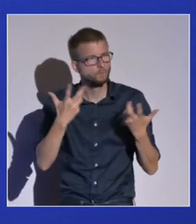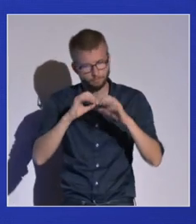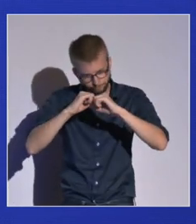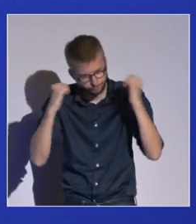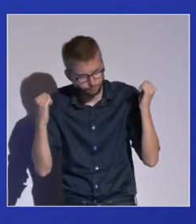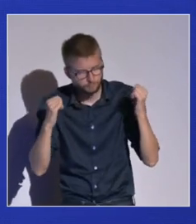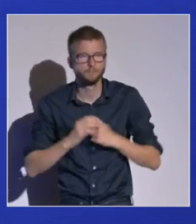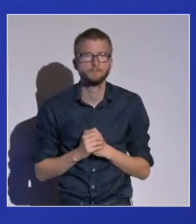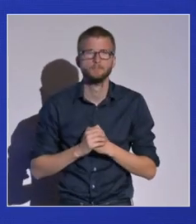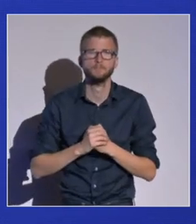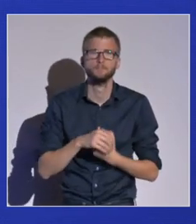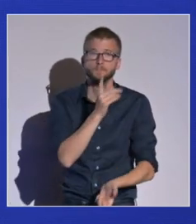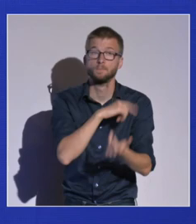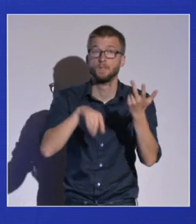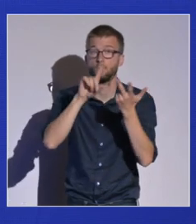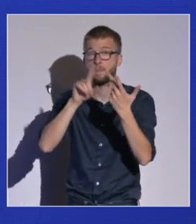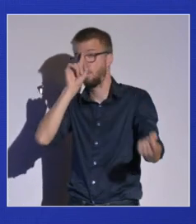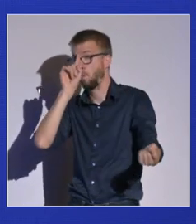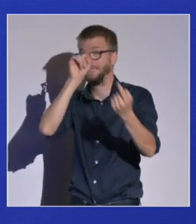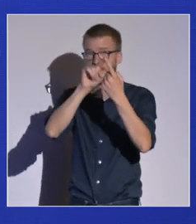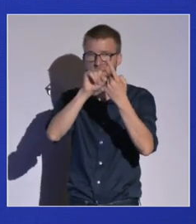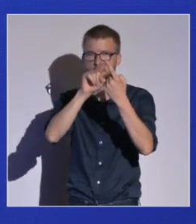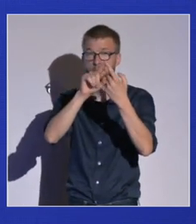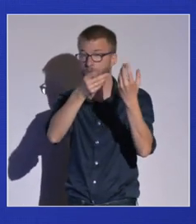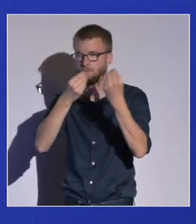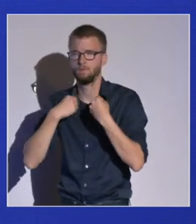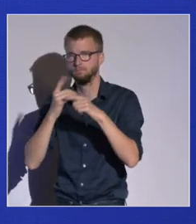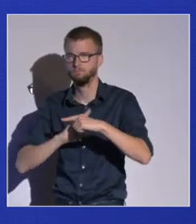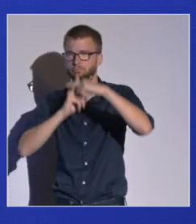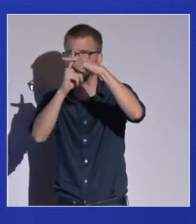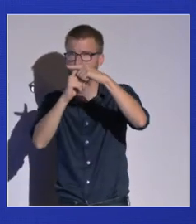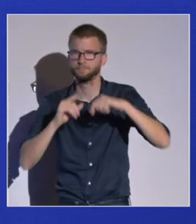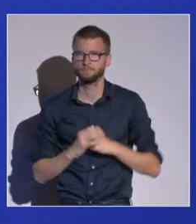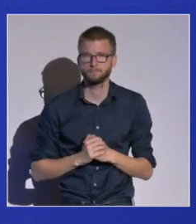Troisième défi et troisième optimisme.